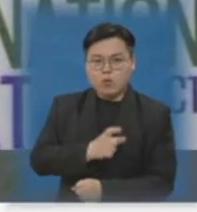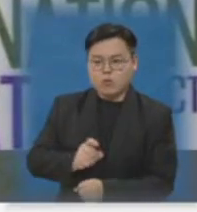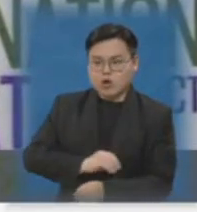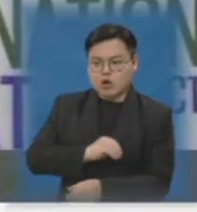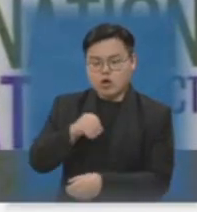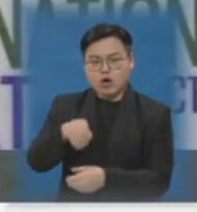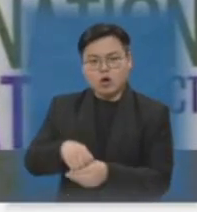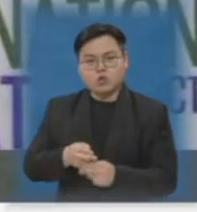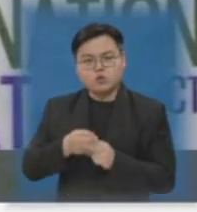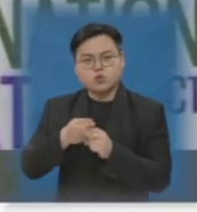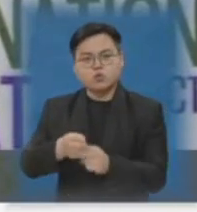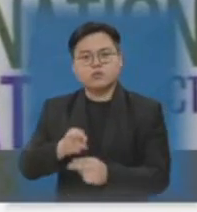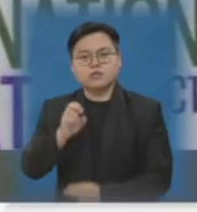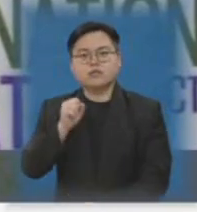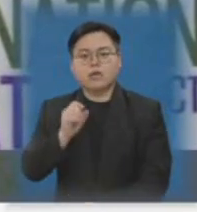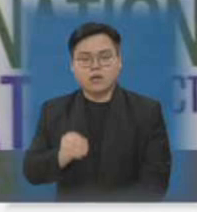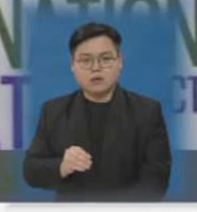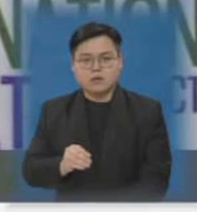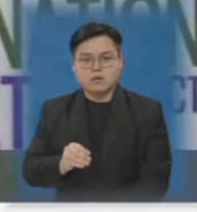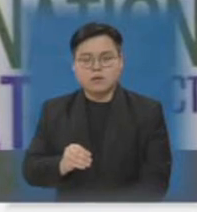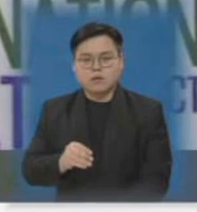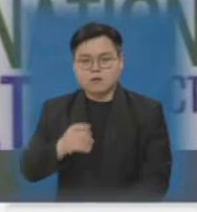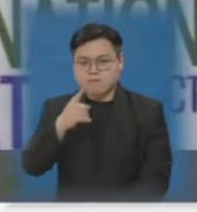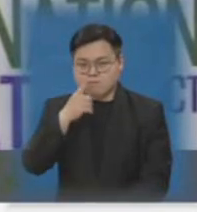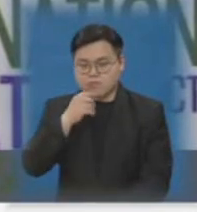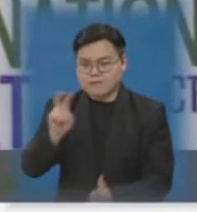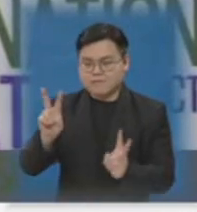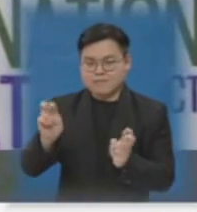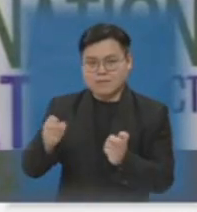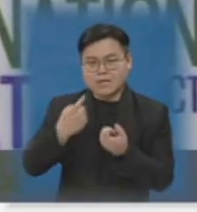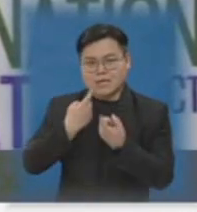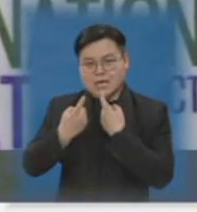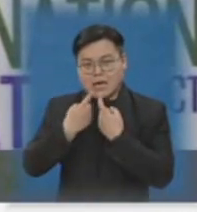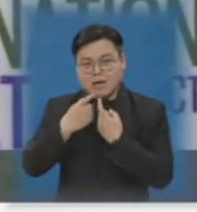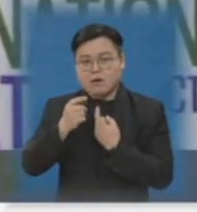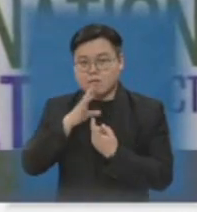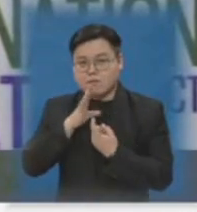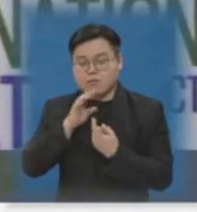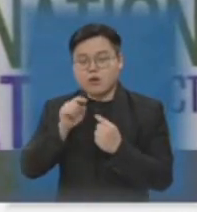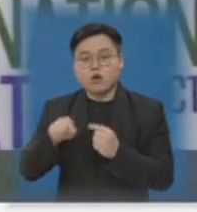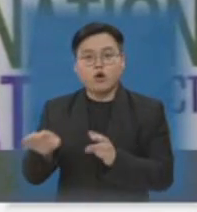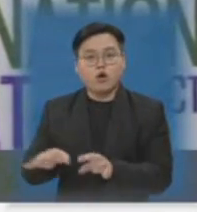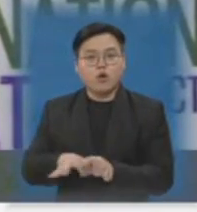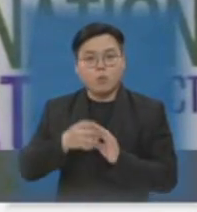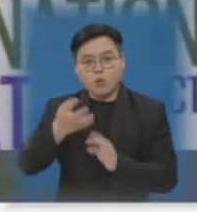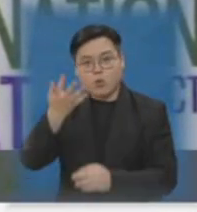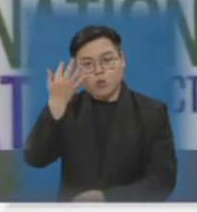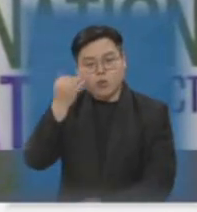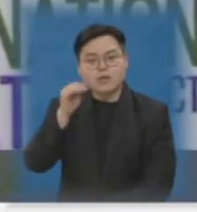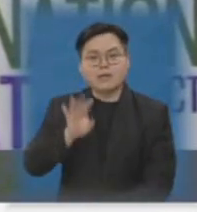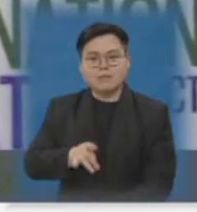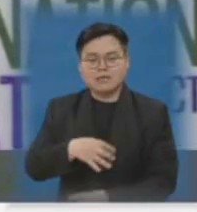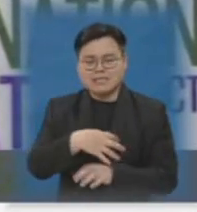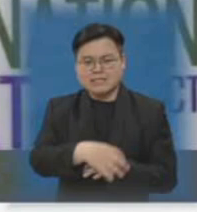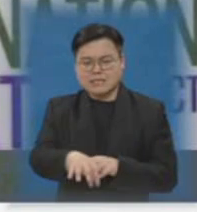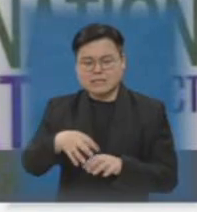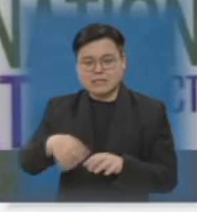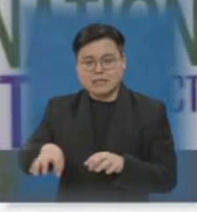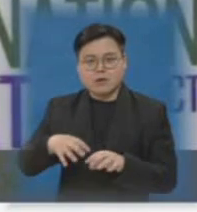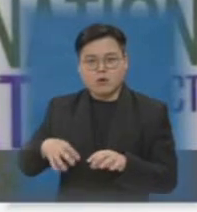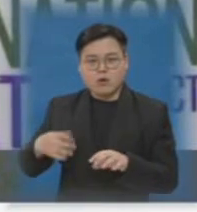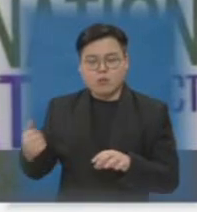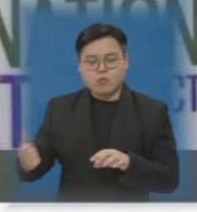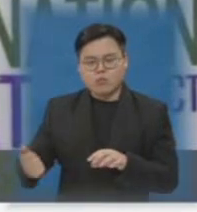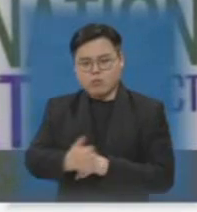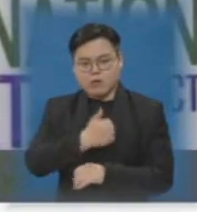дагаж хувьсах ёстой хэрэгцээ шаардлага юу байгаа мэ гэдэг талаар бас хилцүүлэг өргнүүлэх гэж байна. Тэгээд үүнтэй холбоотойгоор бид нар тун утгахгүй салбар болгонд ажиллаж байгаа нийгмийн